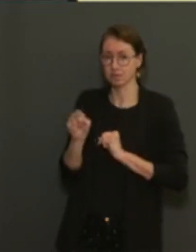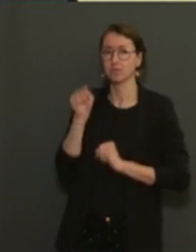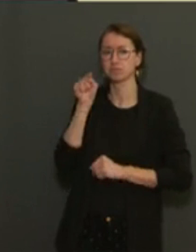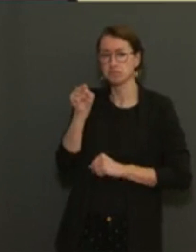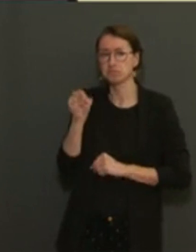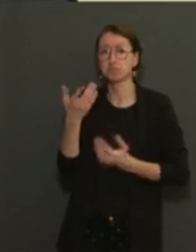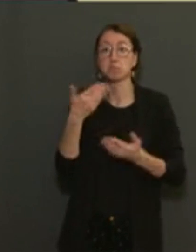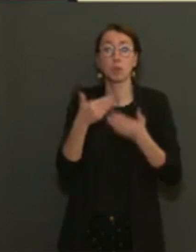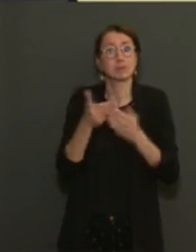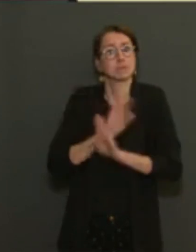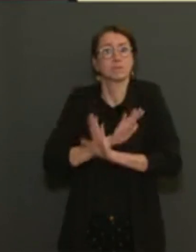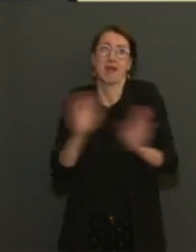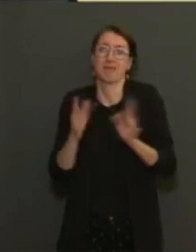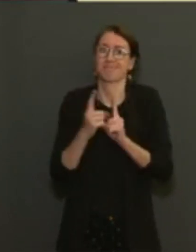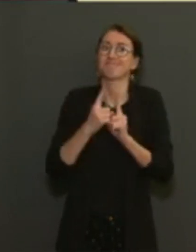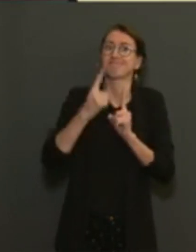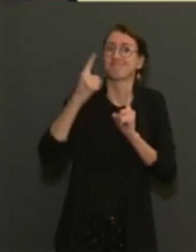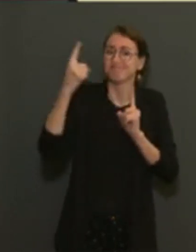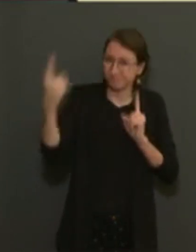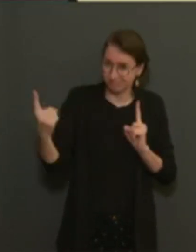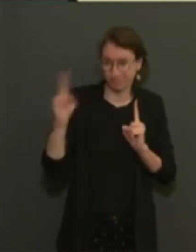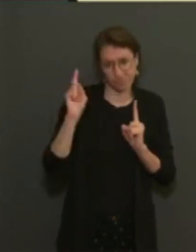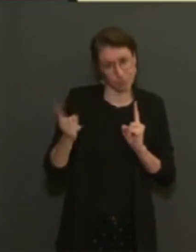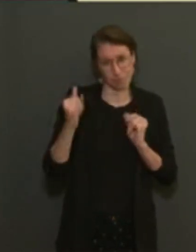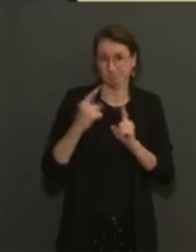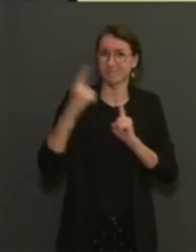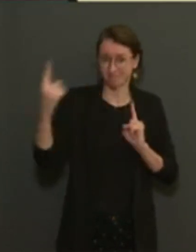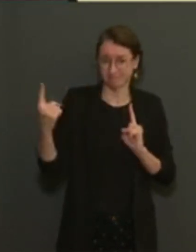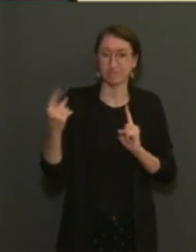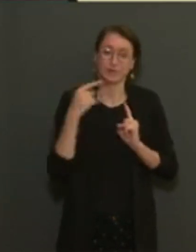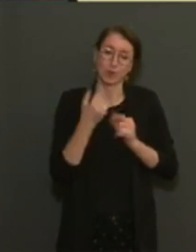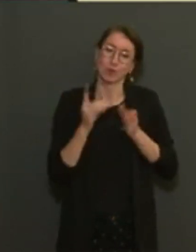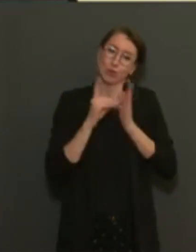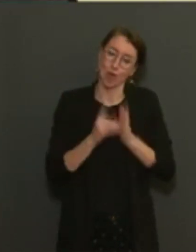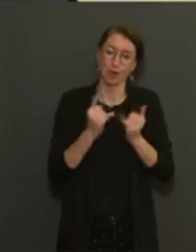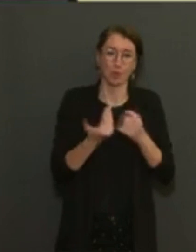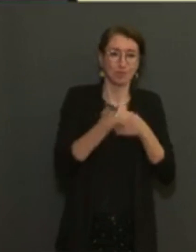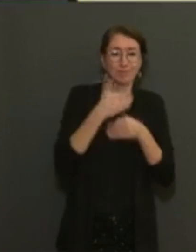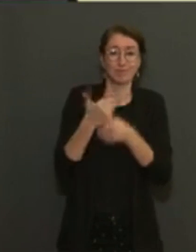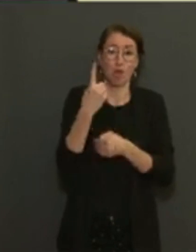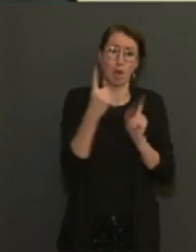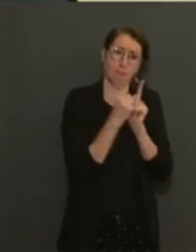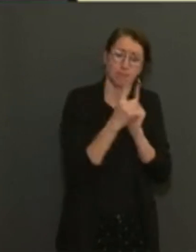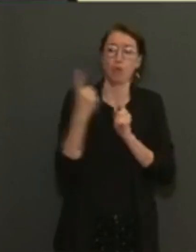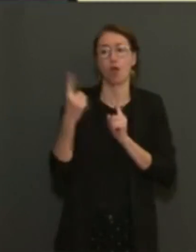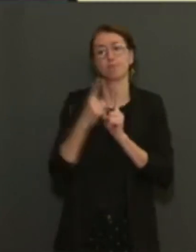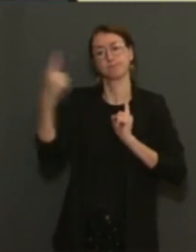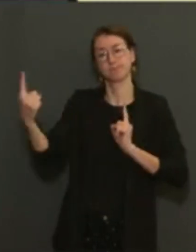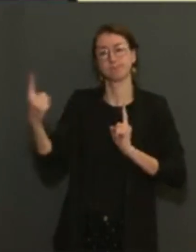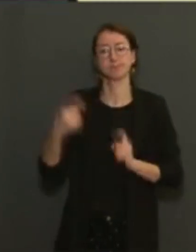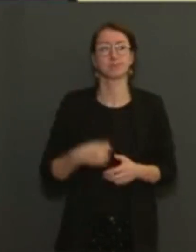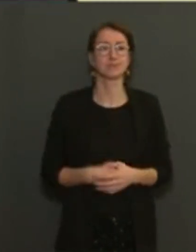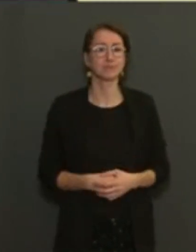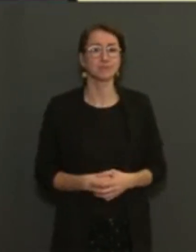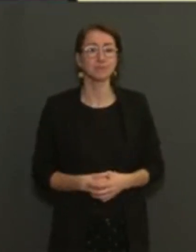et les précautions classiques doivent être observées. Par ailleurs, la personne isolée ne peut pas recevoir ces deux personnes en